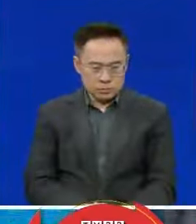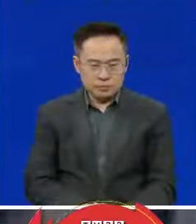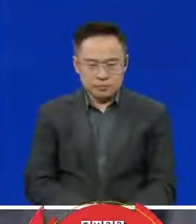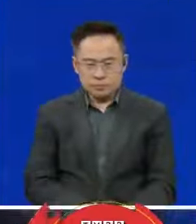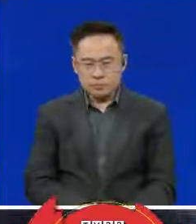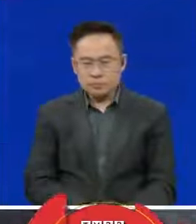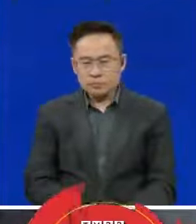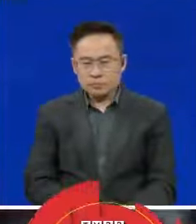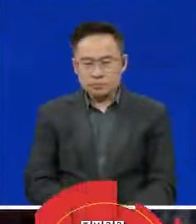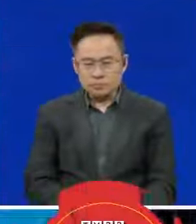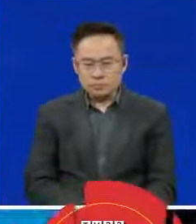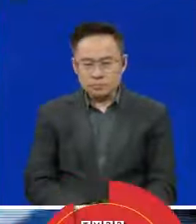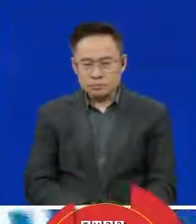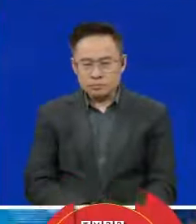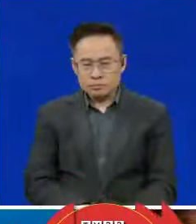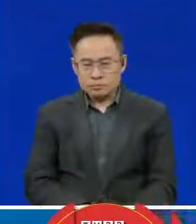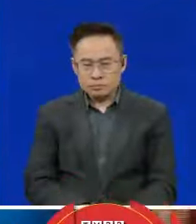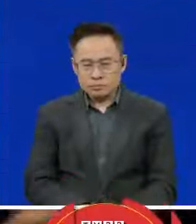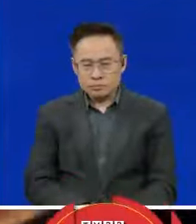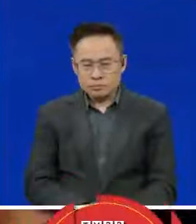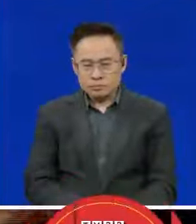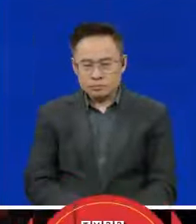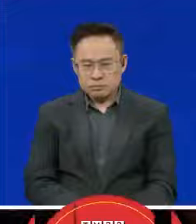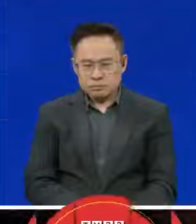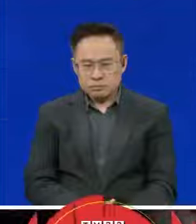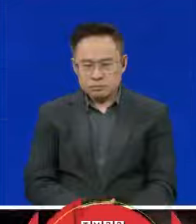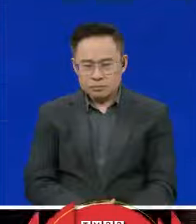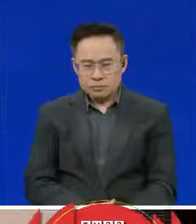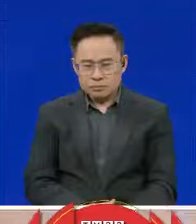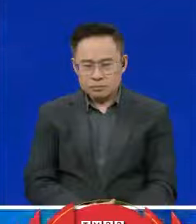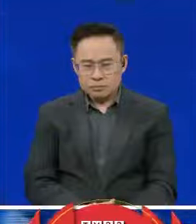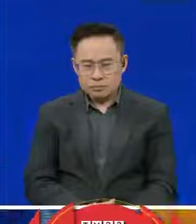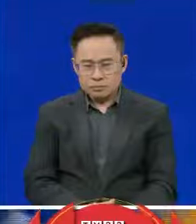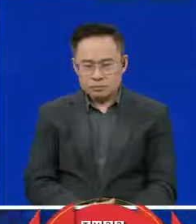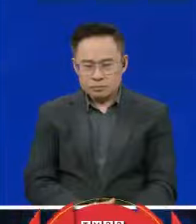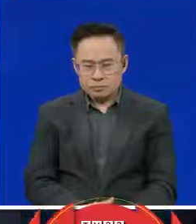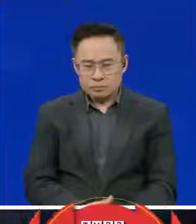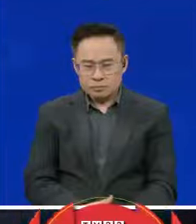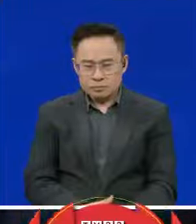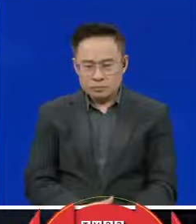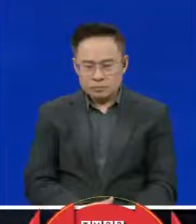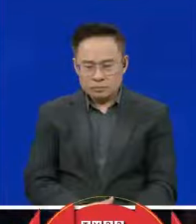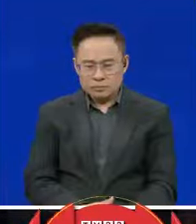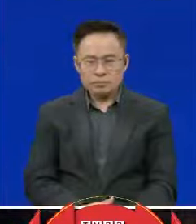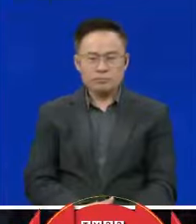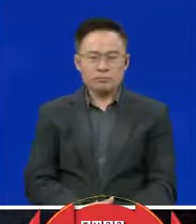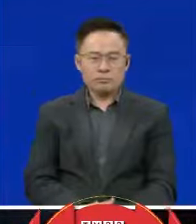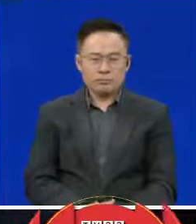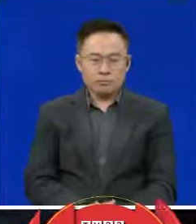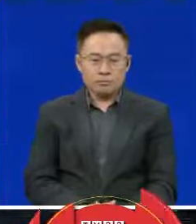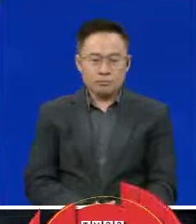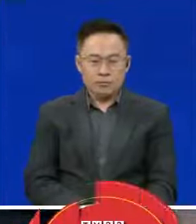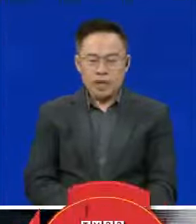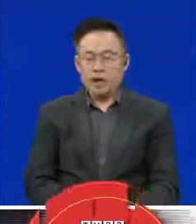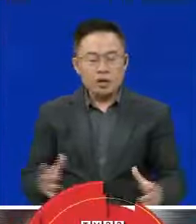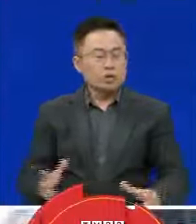พี่เต้ช่วยประกันเท่าไหร่ ประกันเท่าไหร่ นะประกันเท่าไหร่นะคะ ขอไม่ตอบรายละเอียดได้ไหมแต่ว่าเอาเป็นว่าวันนี้เข้ามาอยู่ในกระบว